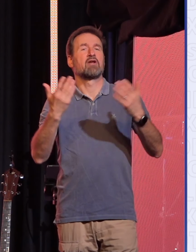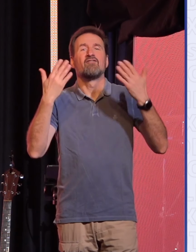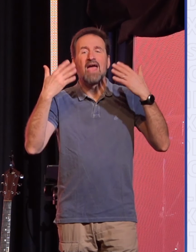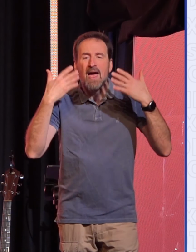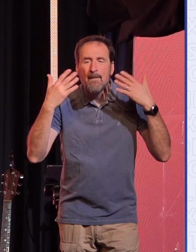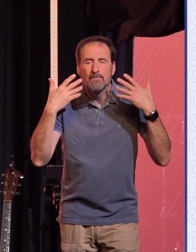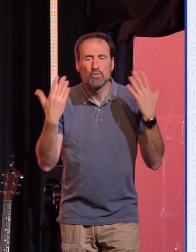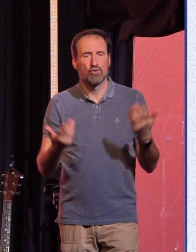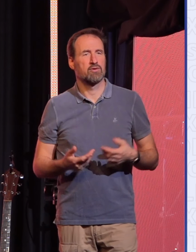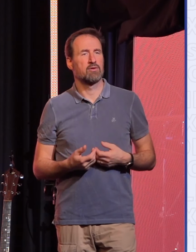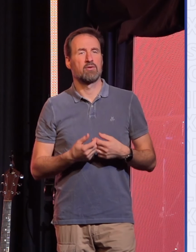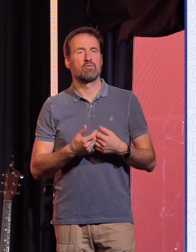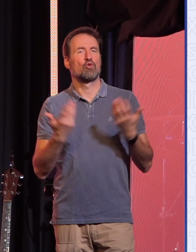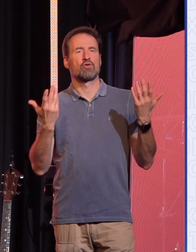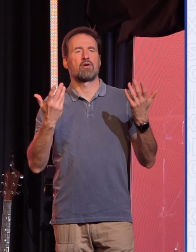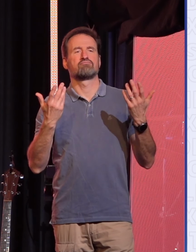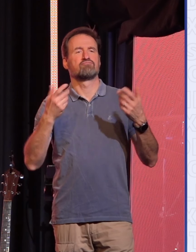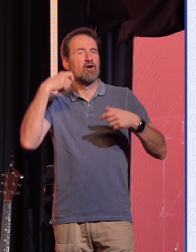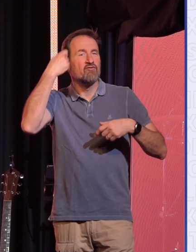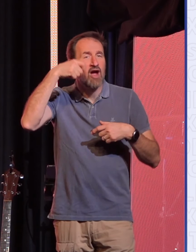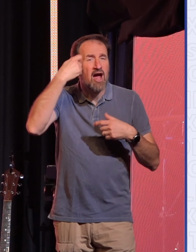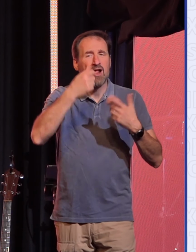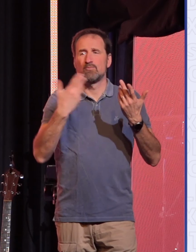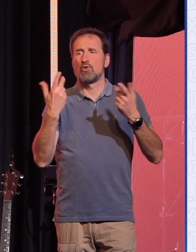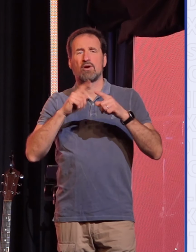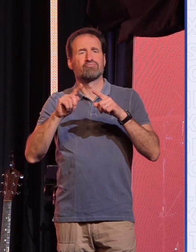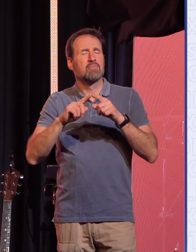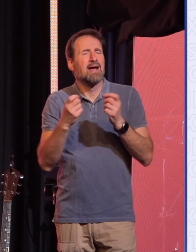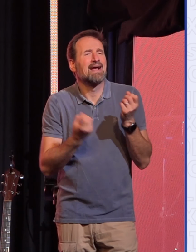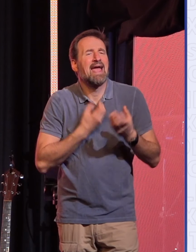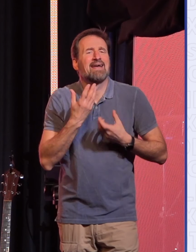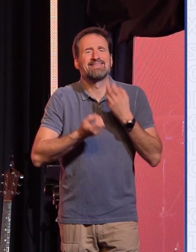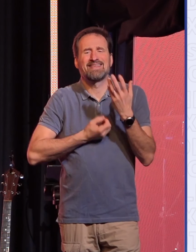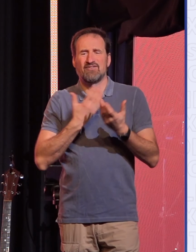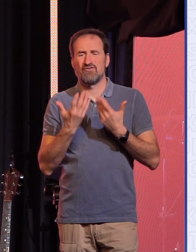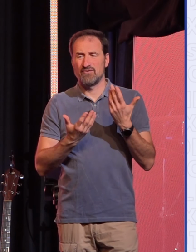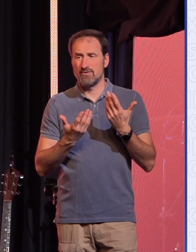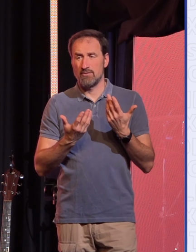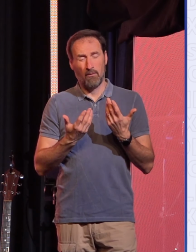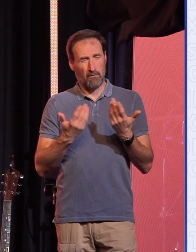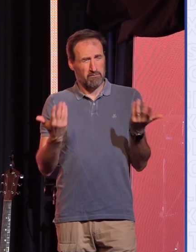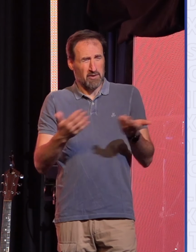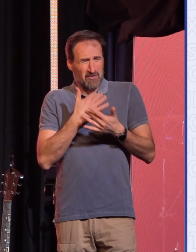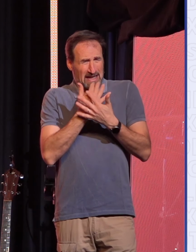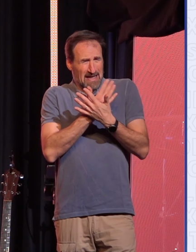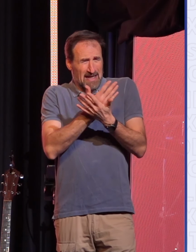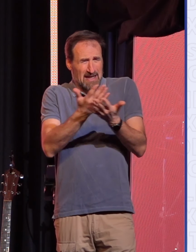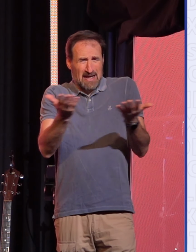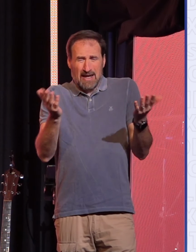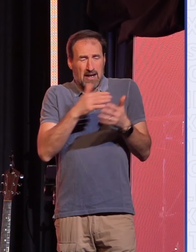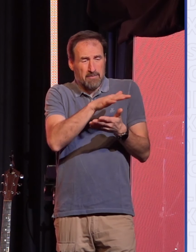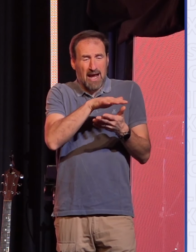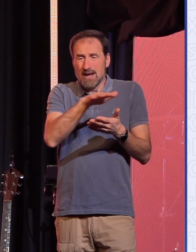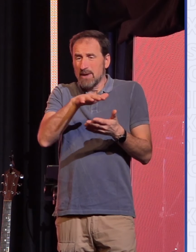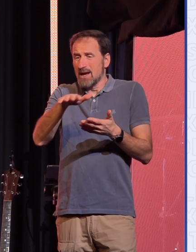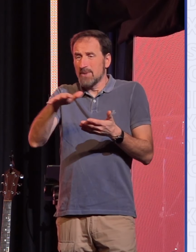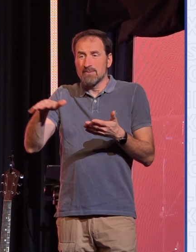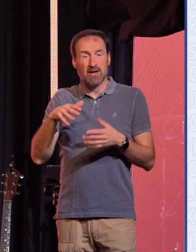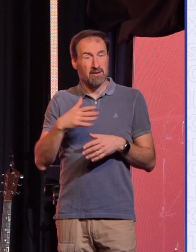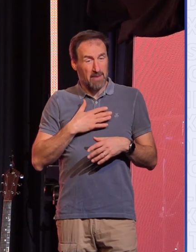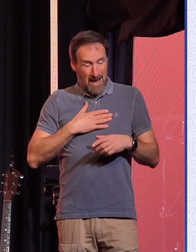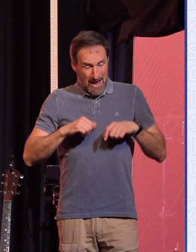Marketingbereich, kreative Bereiche. Es gibt so viele Bereiche in unserem Leben, wo Gott mit uns hineingehen